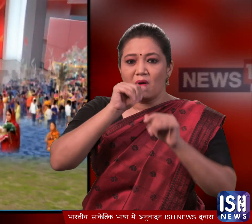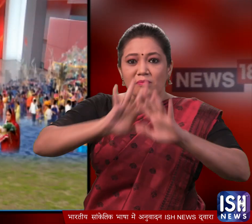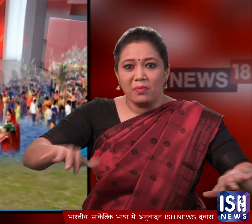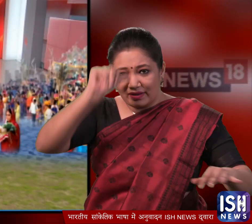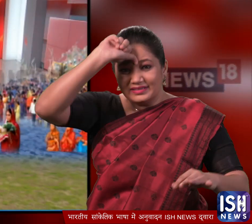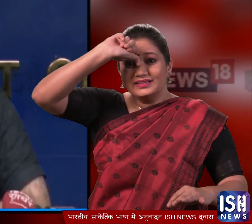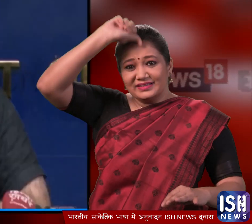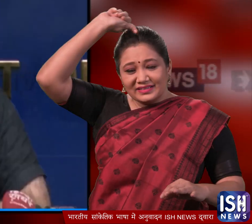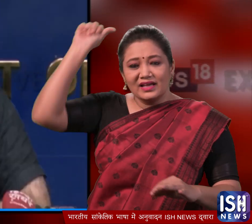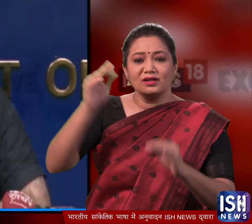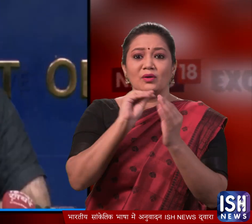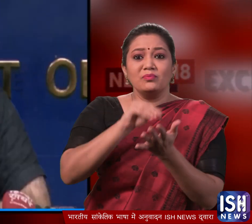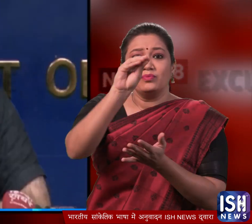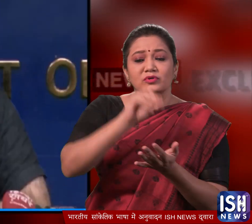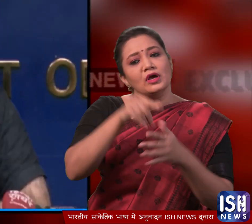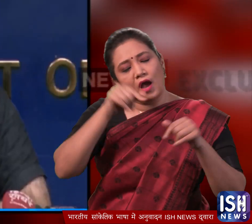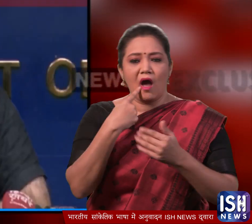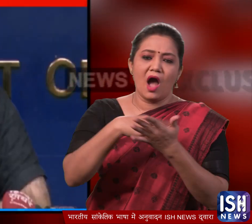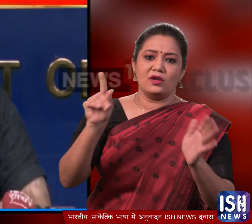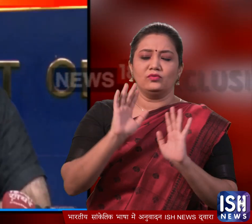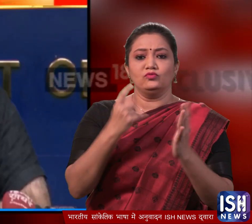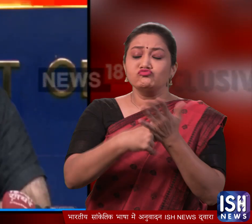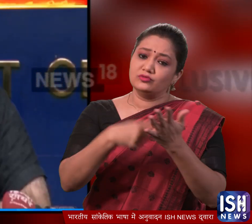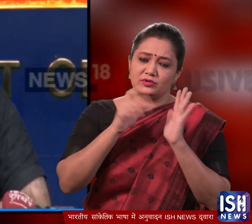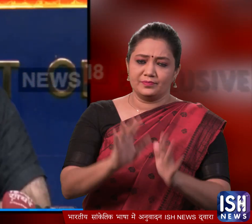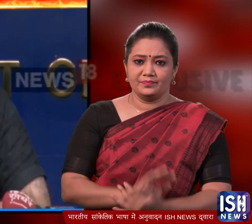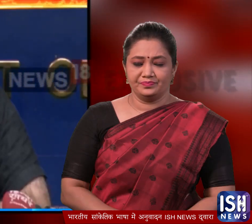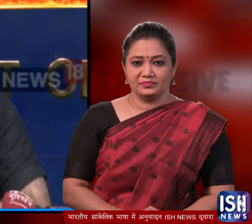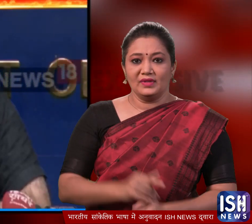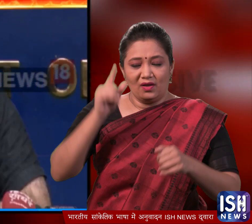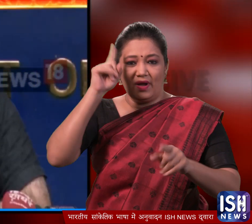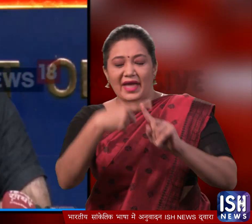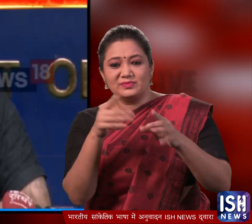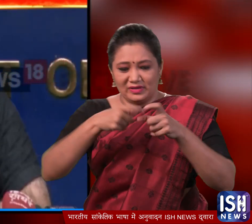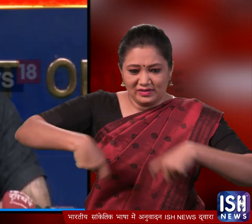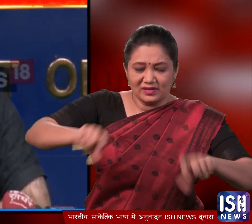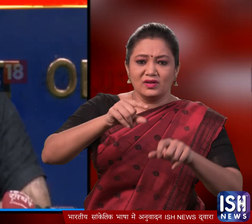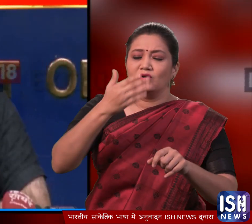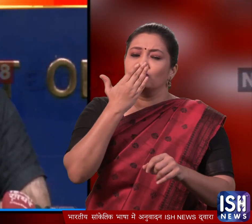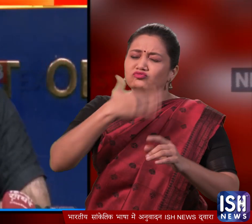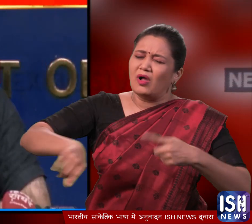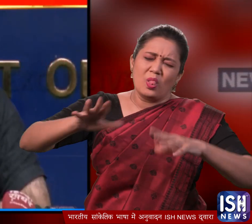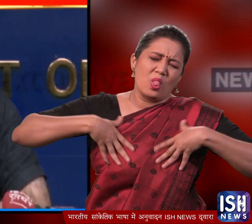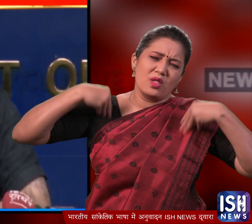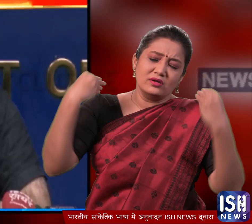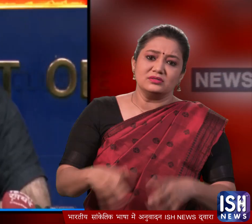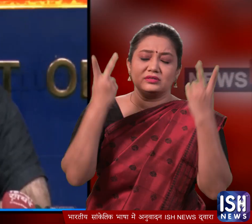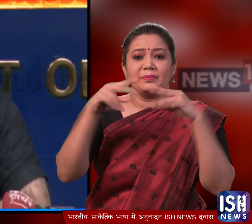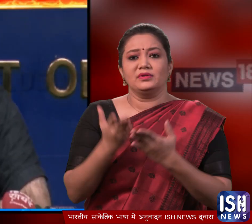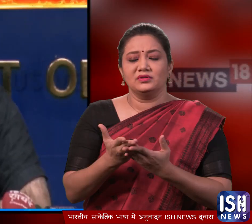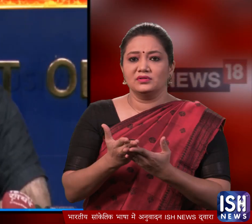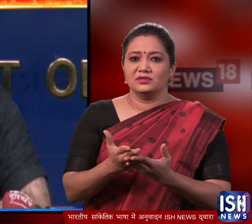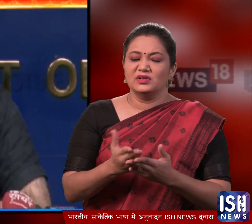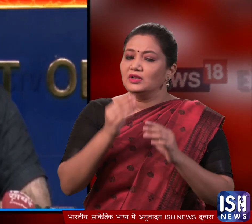दी गई। आज डीडीएमए की मीटिंग में एक्सपर्ट्स ने भी सबने माना कि बच्चों का अभूतपूर्व नुकसान हुआ है और इतना जितना